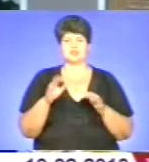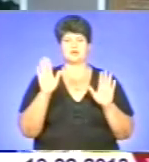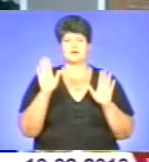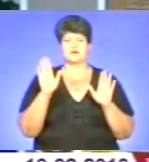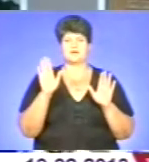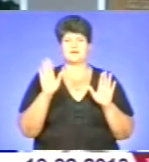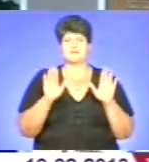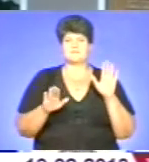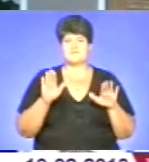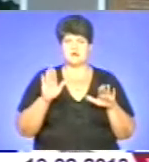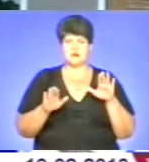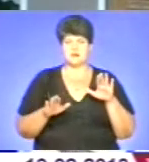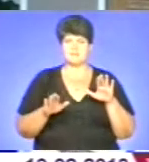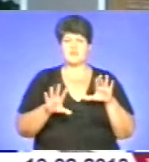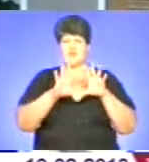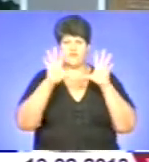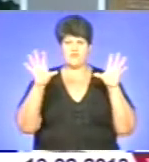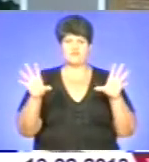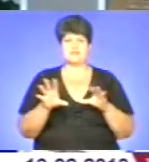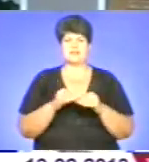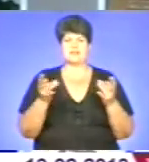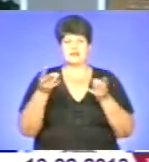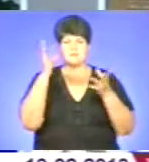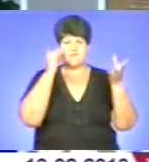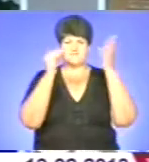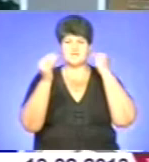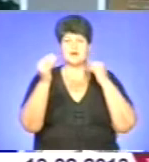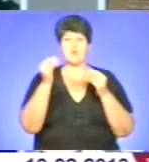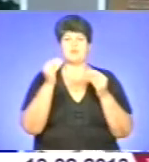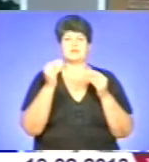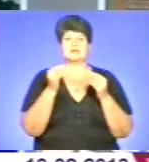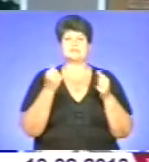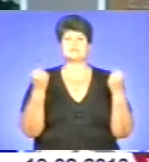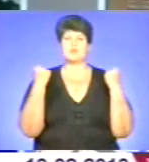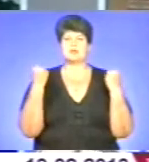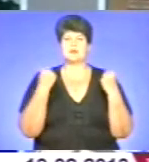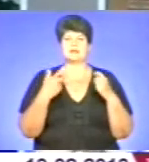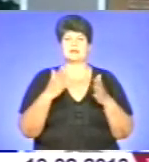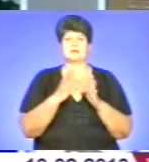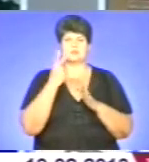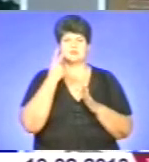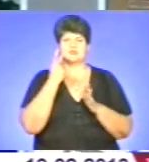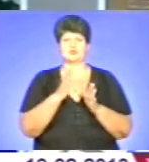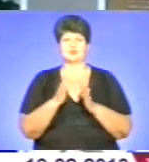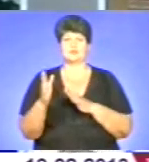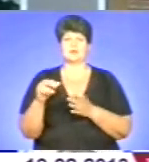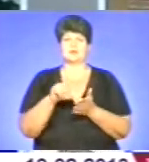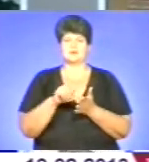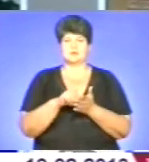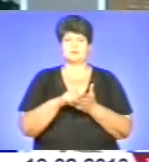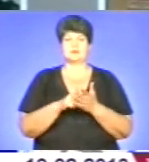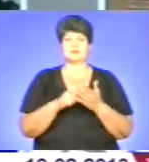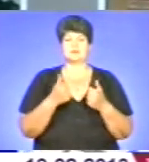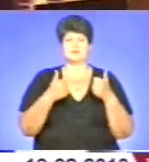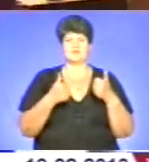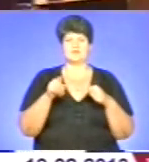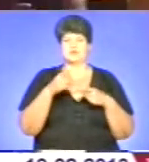вага все все все треба враховувати Ну в принципі спортсмени які регулярно виступають змагання в них якби вже